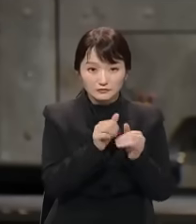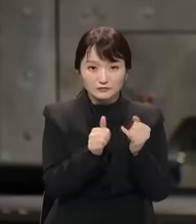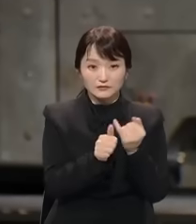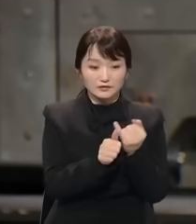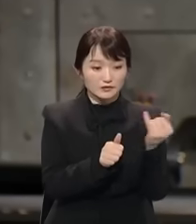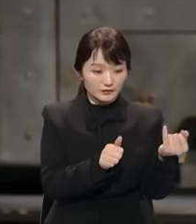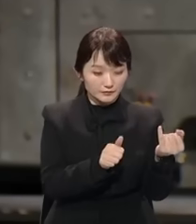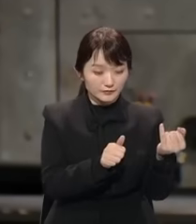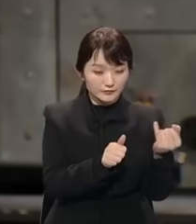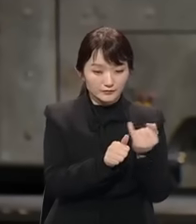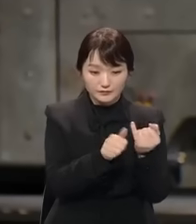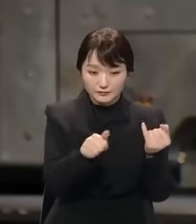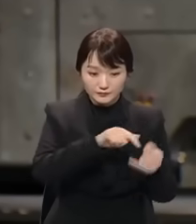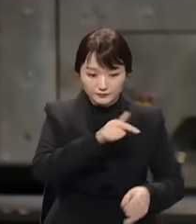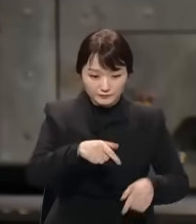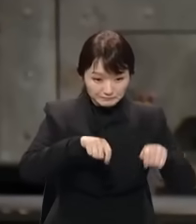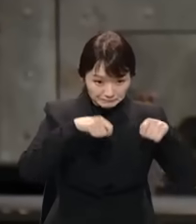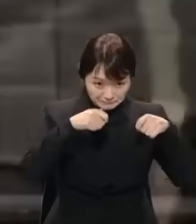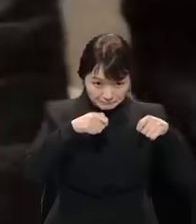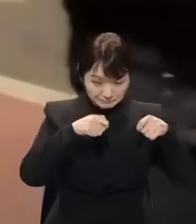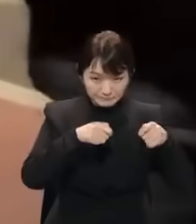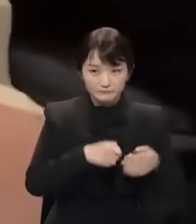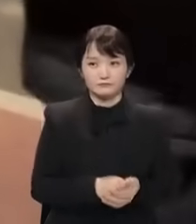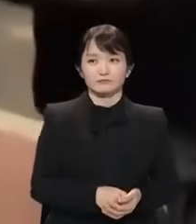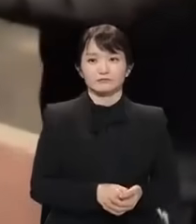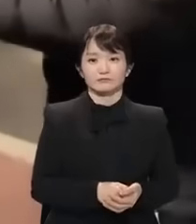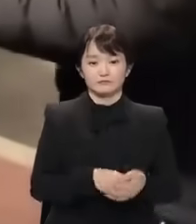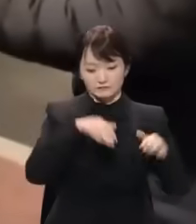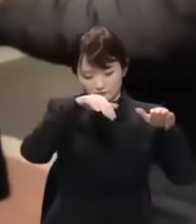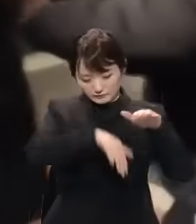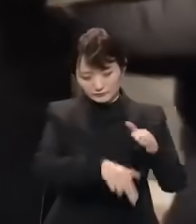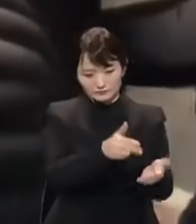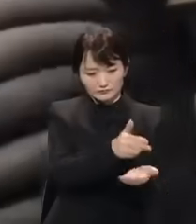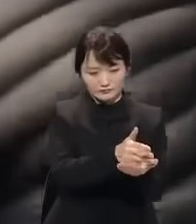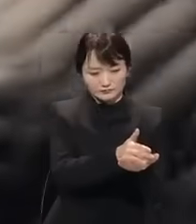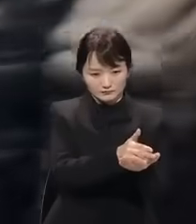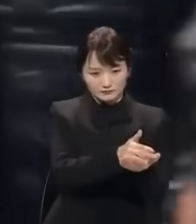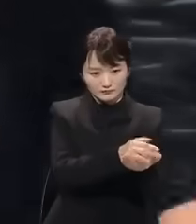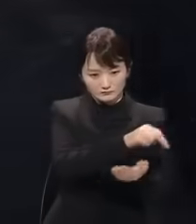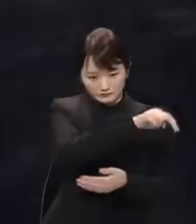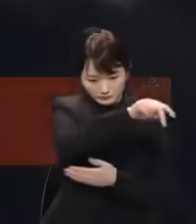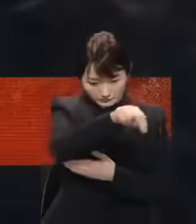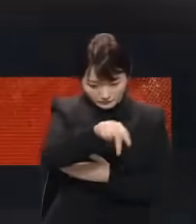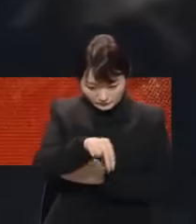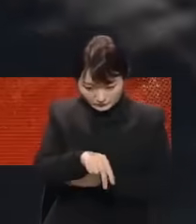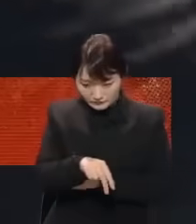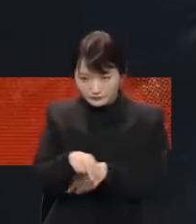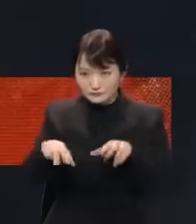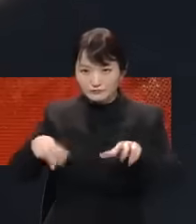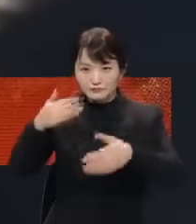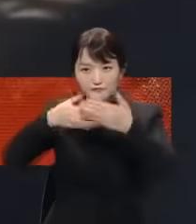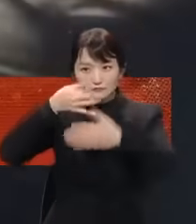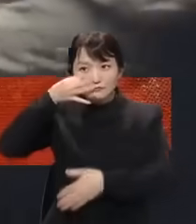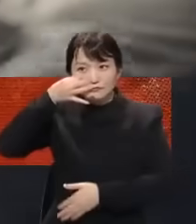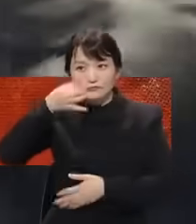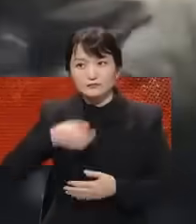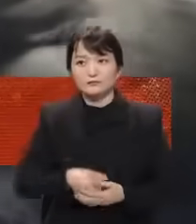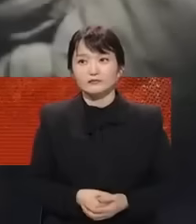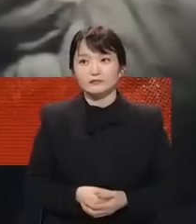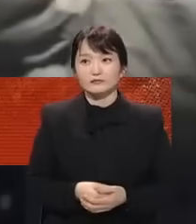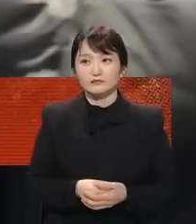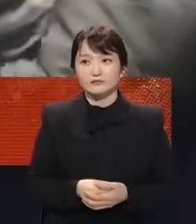저녁 식사를 하고 난 뒤에 거기에서 주차장으로 내려왔는데 바로 지금 이제 화면에서 보시는과 같이 저